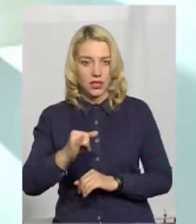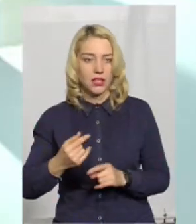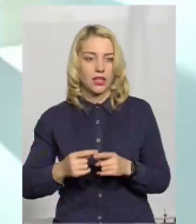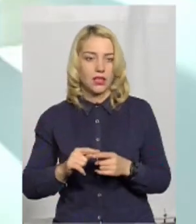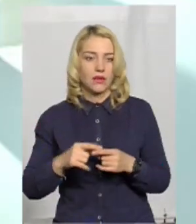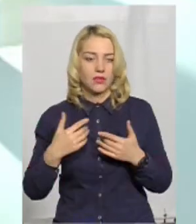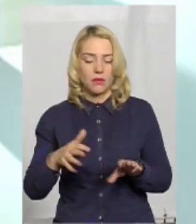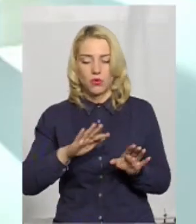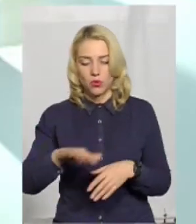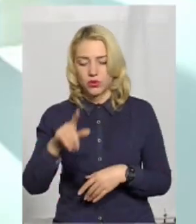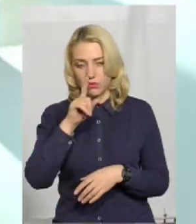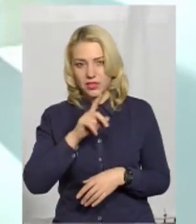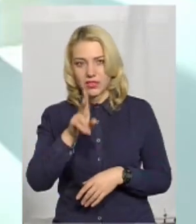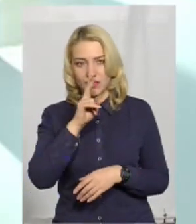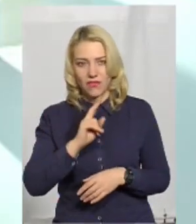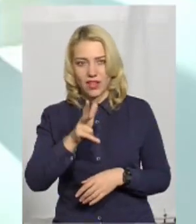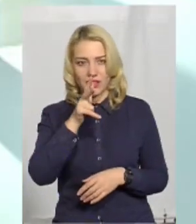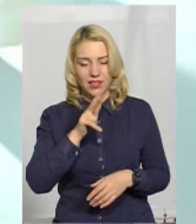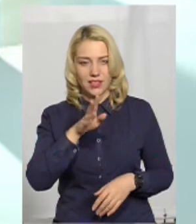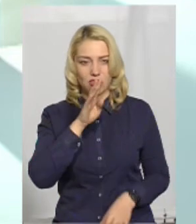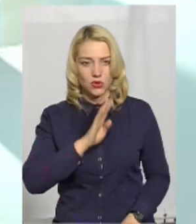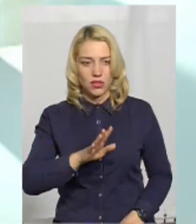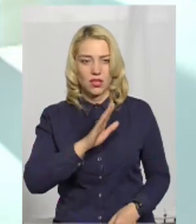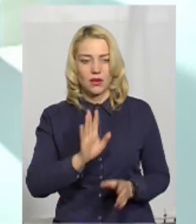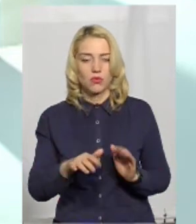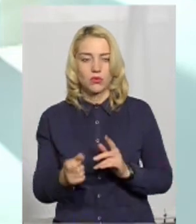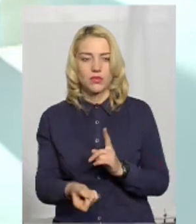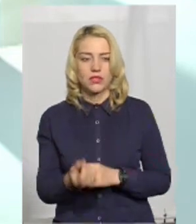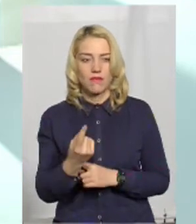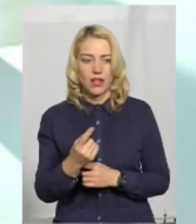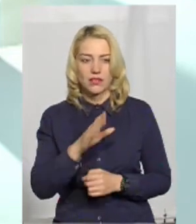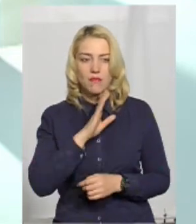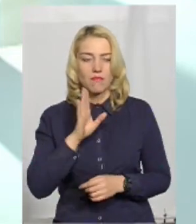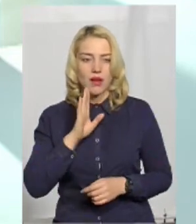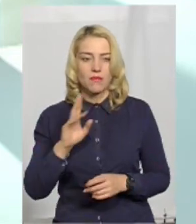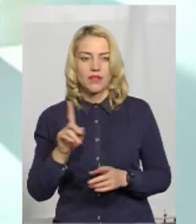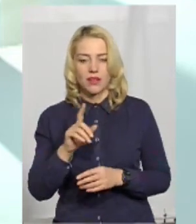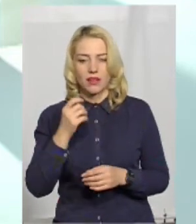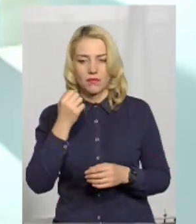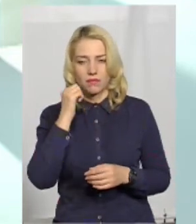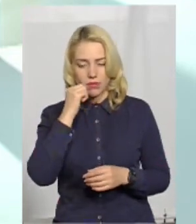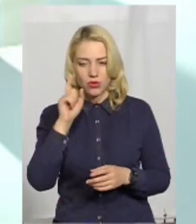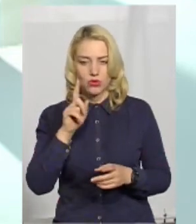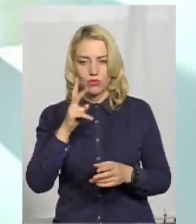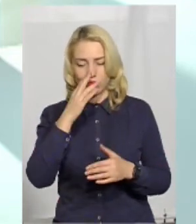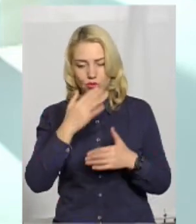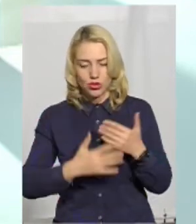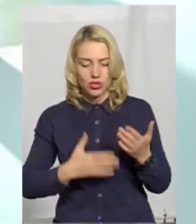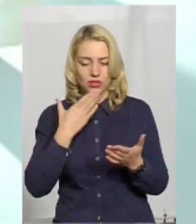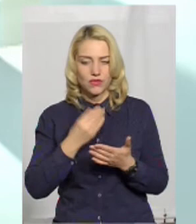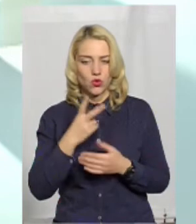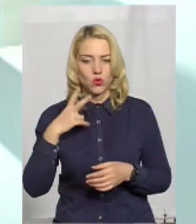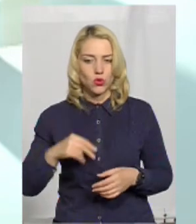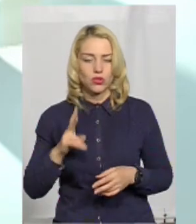знаєте, проходить місяць, 2, 3, 4, потім з'являється мама, бабуся, яка прощає своїй дочці те, що вона народила поза